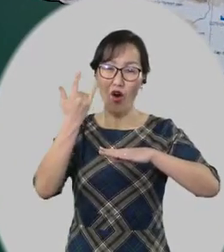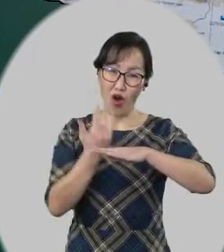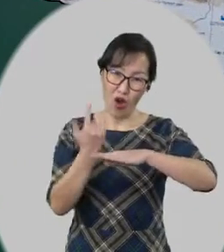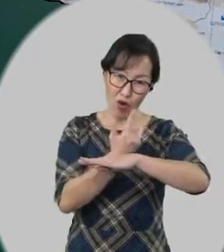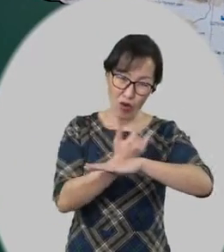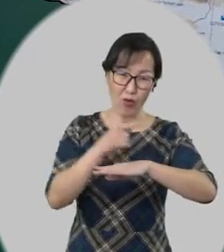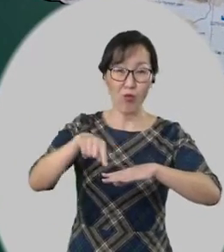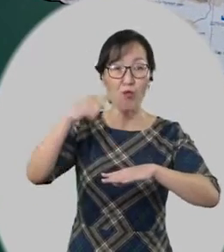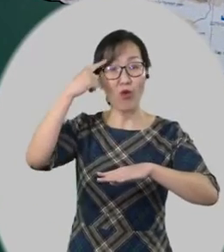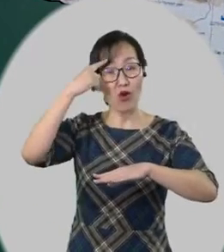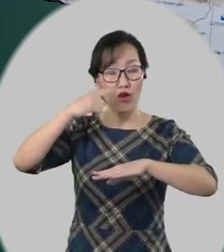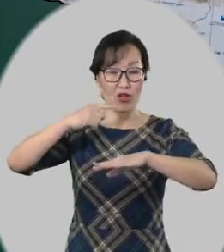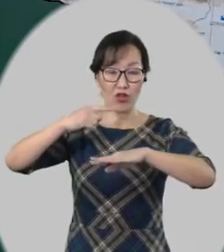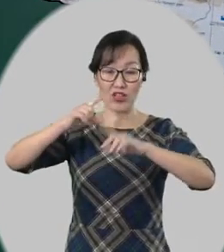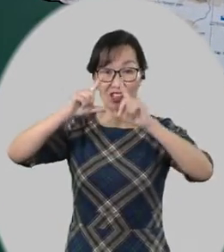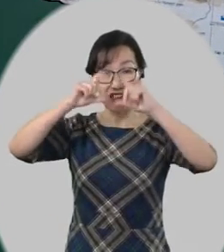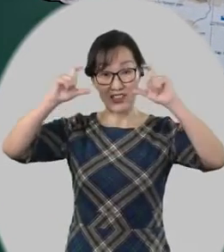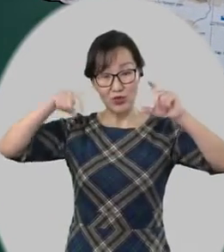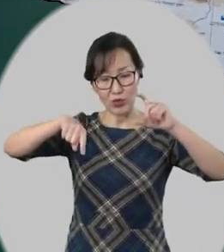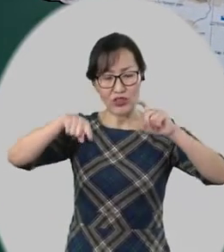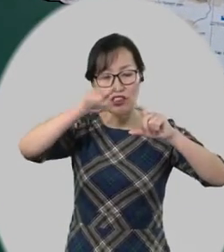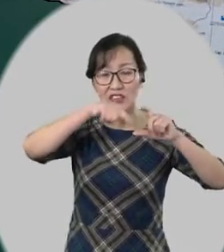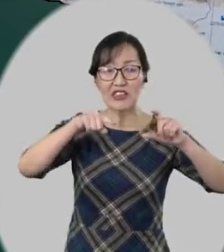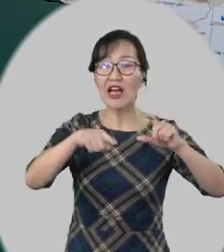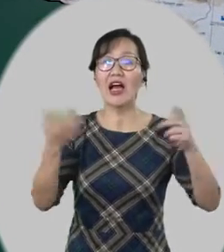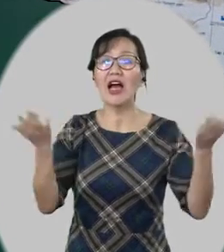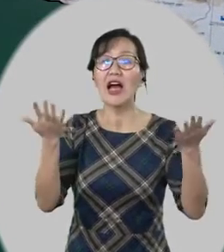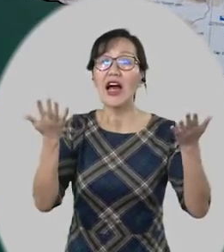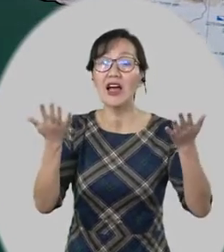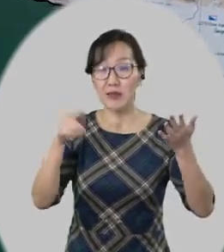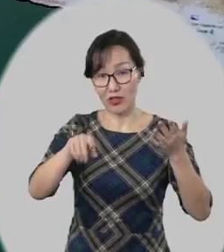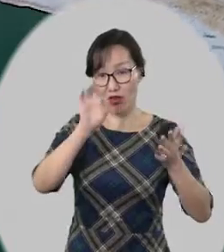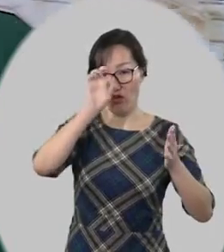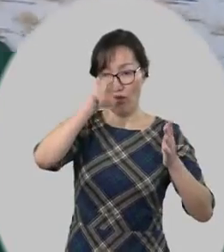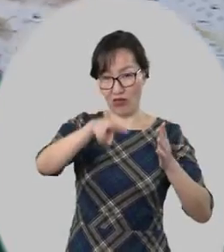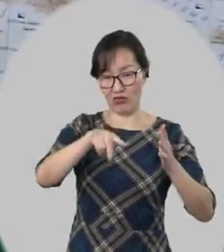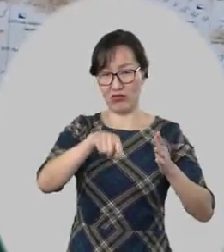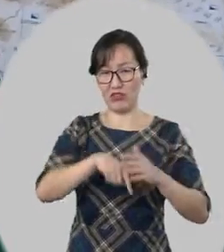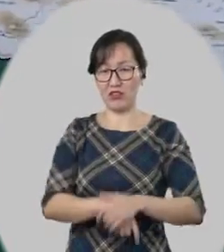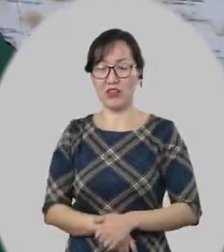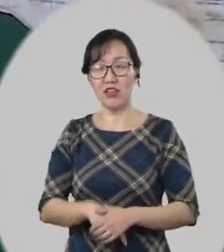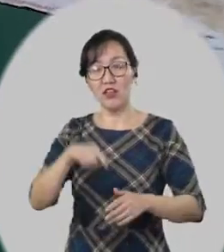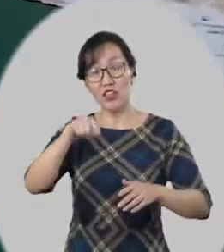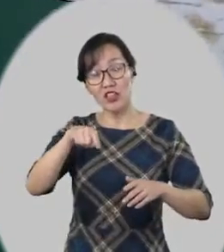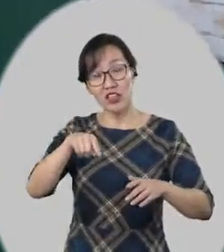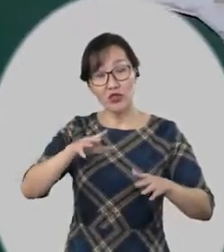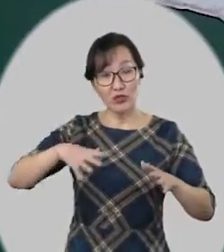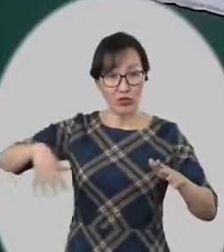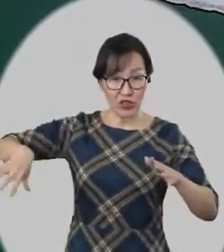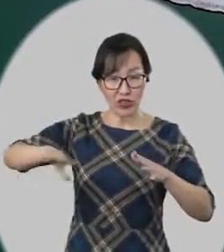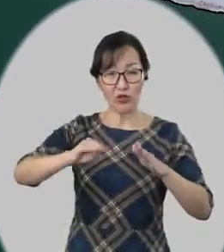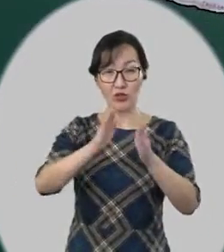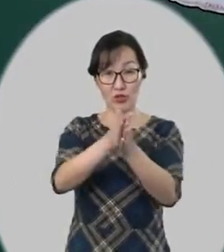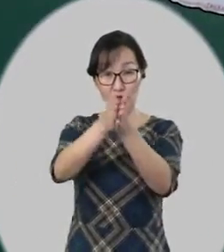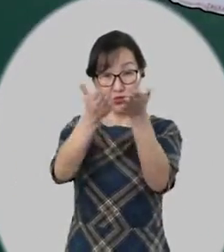хаана байдаг вэ гэдгийг бүгдээрээ эцэгчүүдээсээ бас нэг сайн асууж тодруулъя тий. Тэгэхээр энийг бүгдээрээ сурах